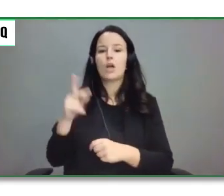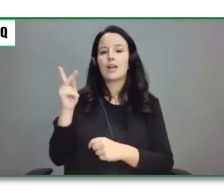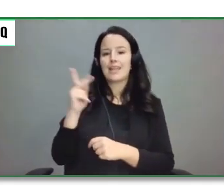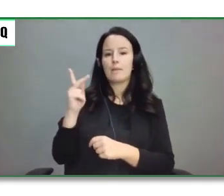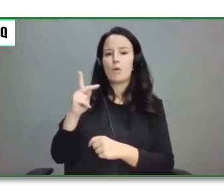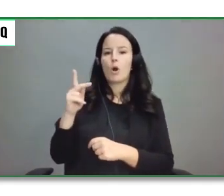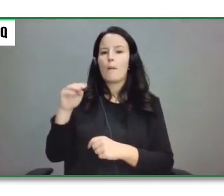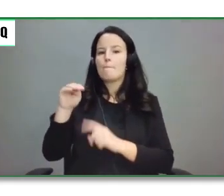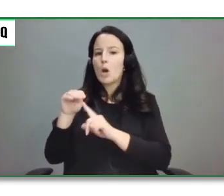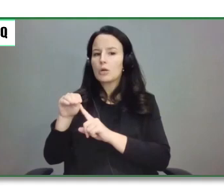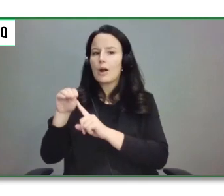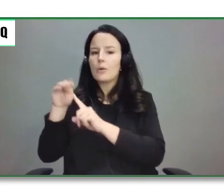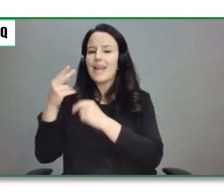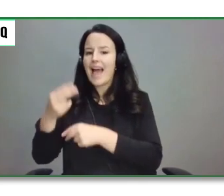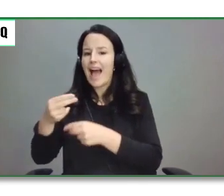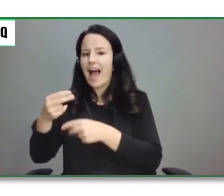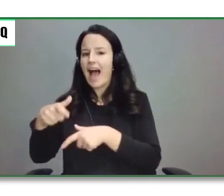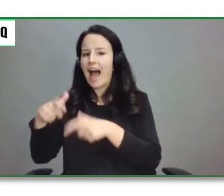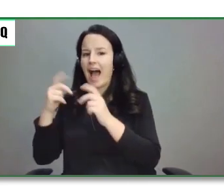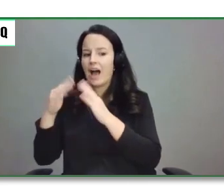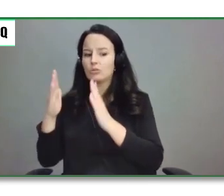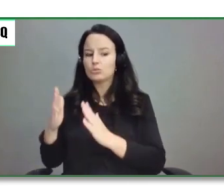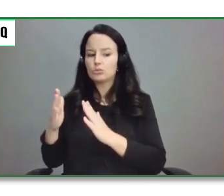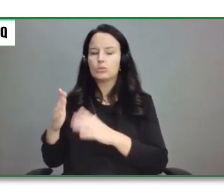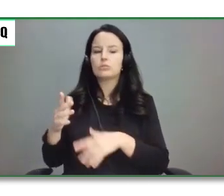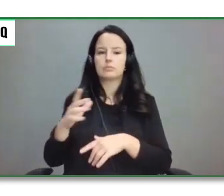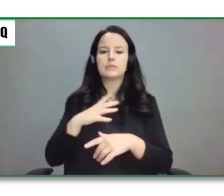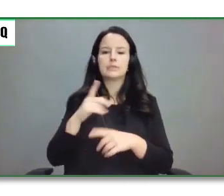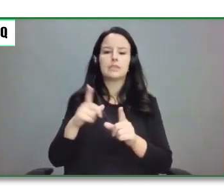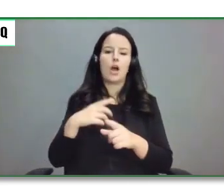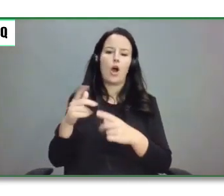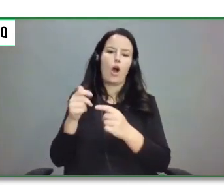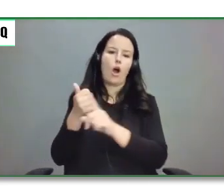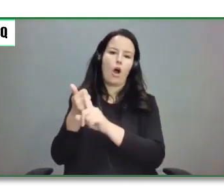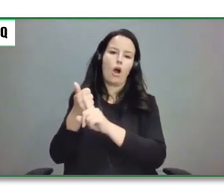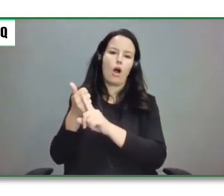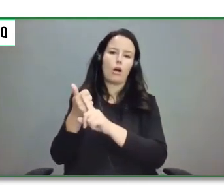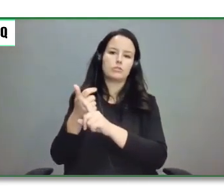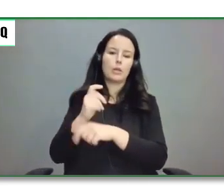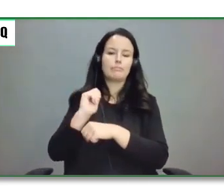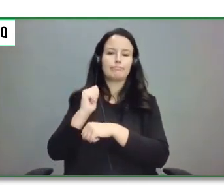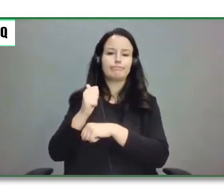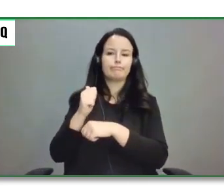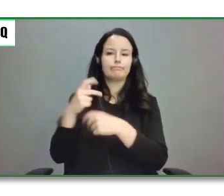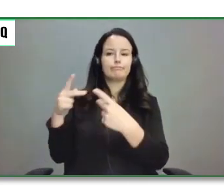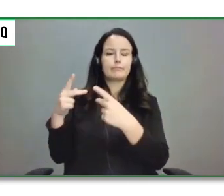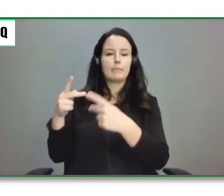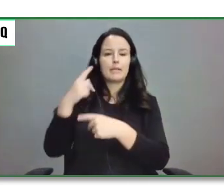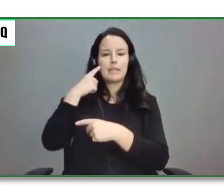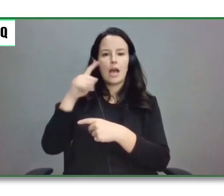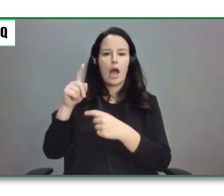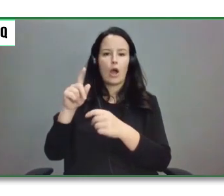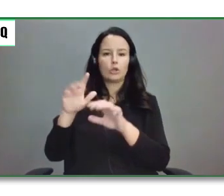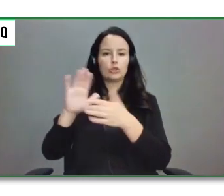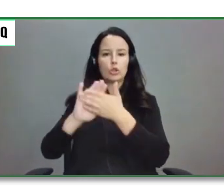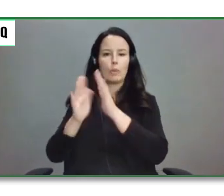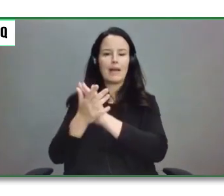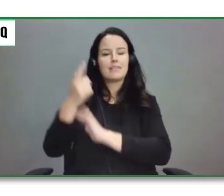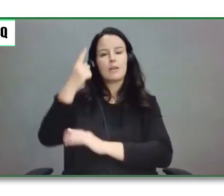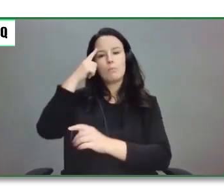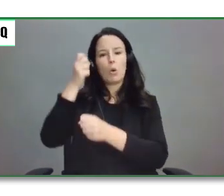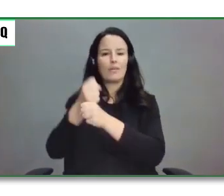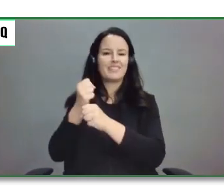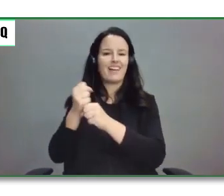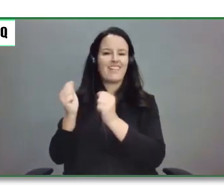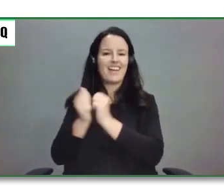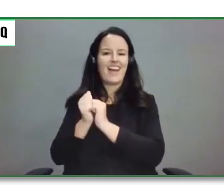copropriété de la Calgary Scope Society. Cette société de Calgary est spécialisée dans le travail avec les personnes